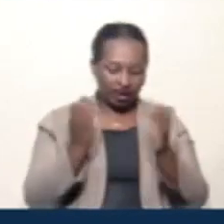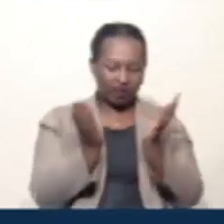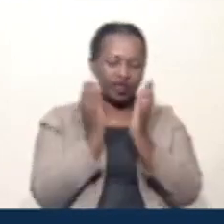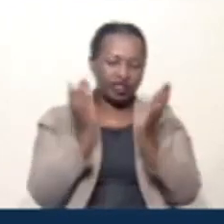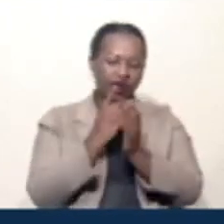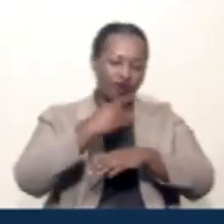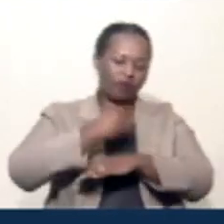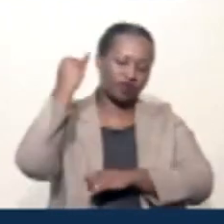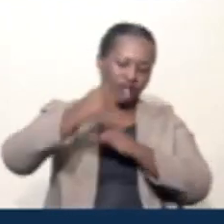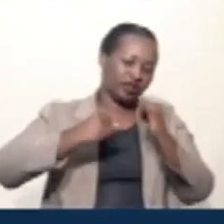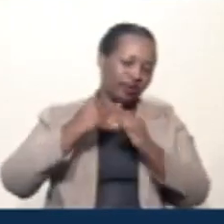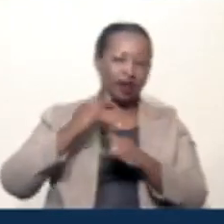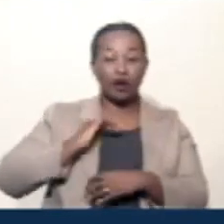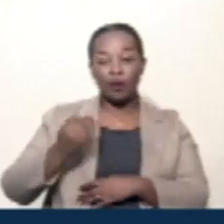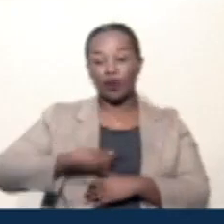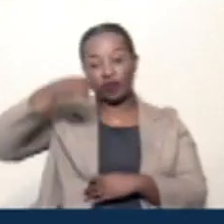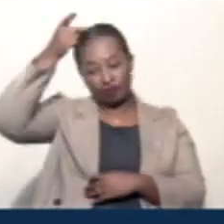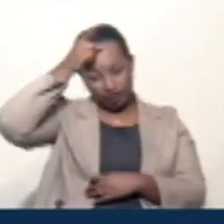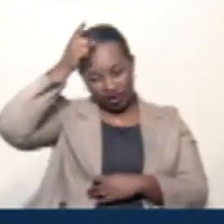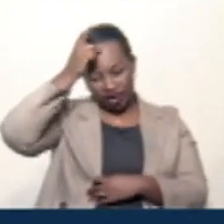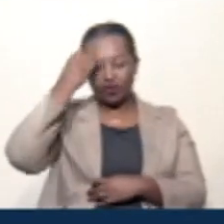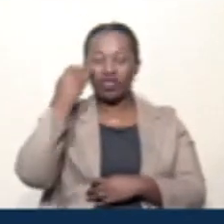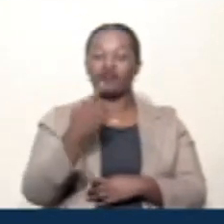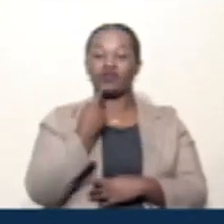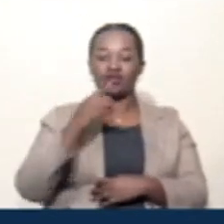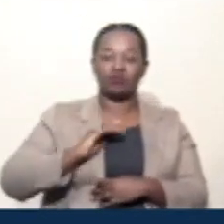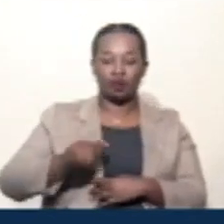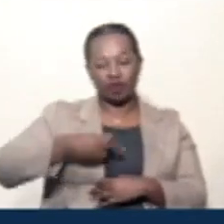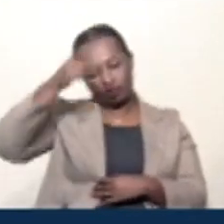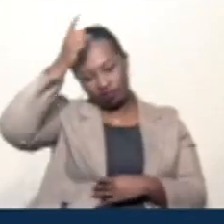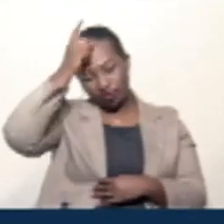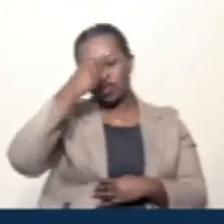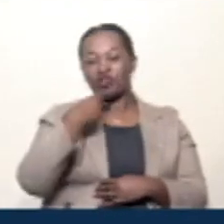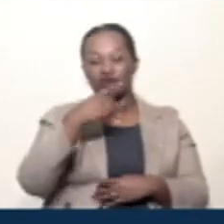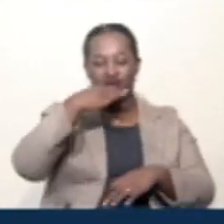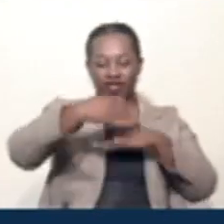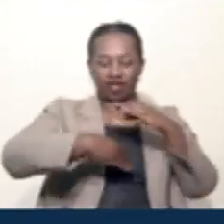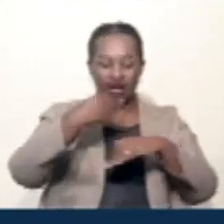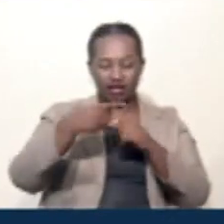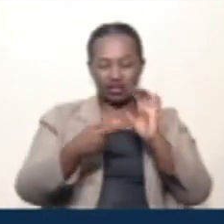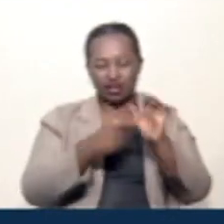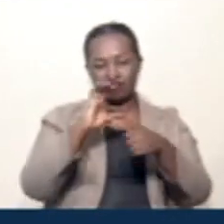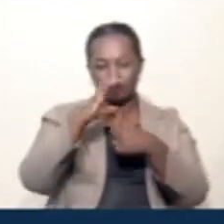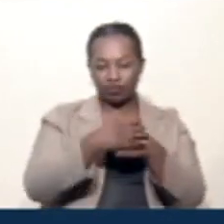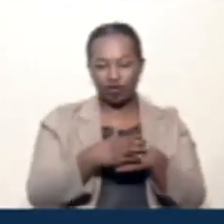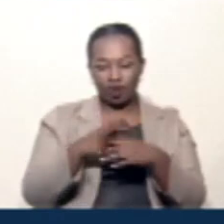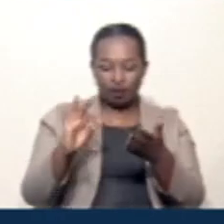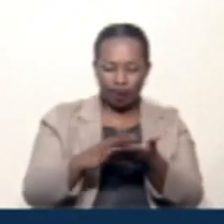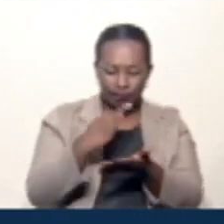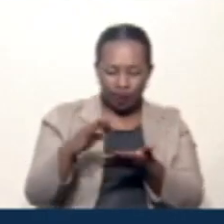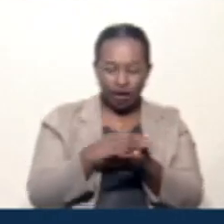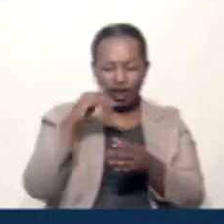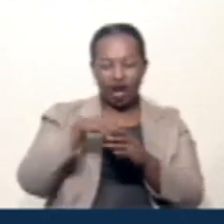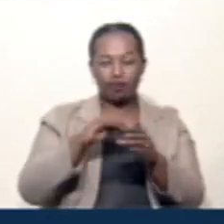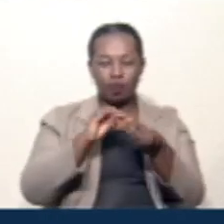cyaro. Ubwo tuvuze umugore wo mu cyaro ni mu nyemerere tuvuge ku nganda ndangamuco zikora ububoshyi, aho uyu murimo usanga witabirwa n'umubare